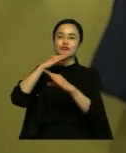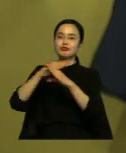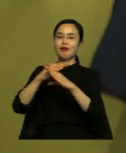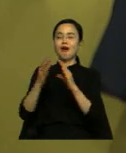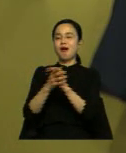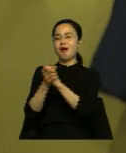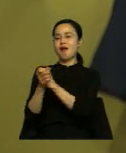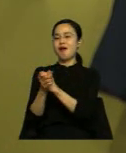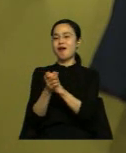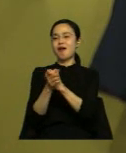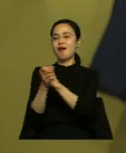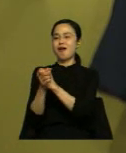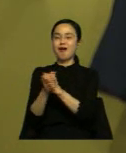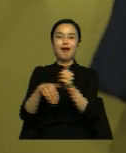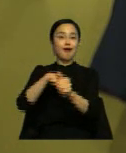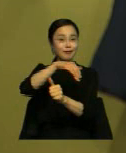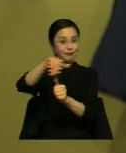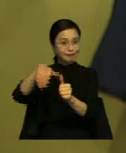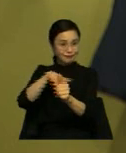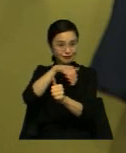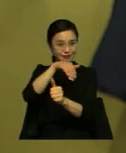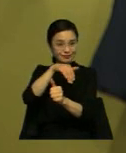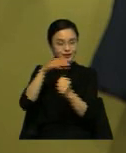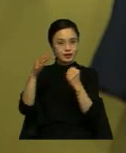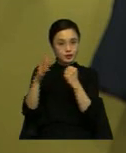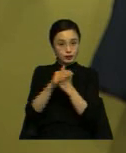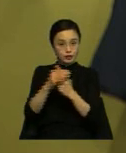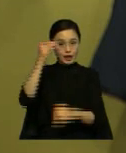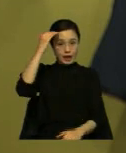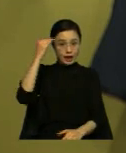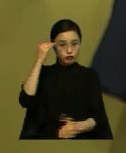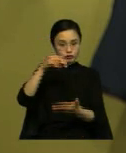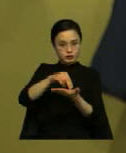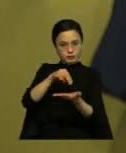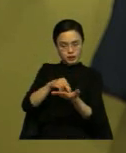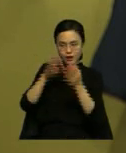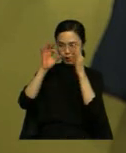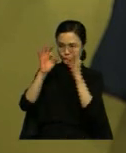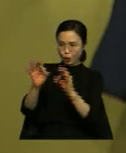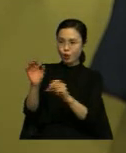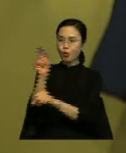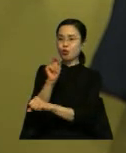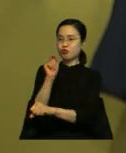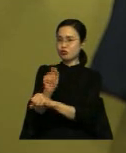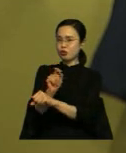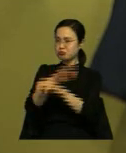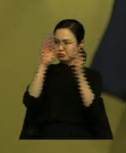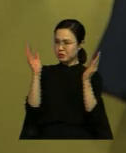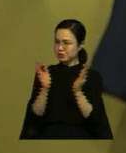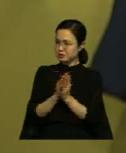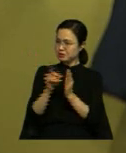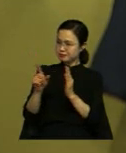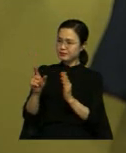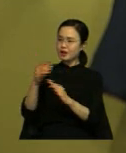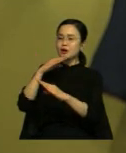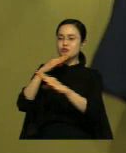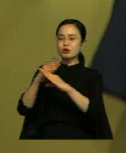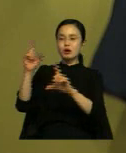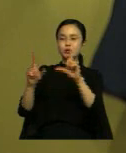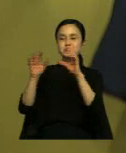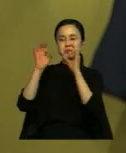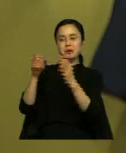그래도 북한에 대한 경제 실정을 좀 알고 앞으로 이제 교류가 더 활발히 될 거라고 예상이 되기